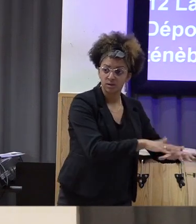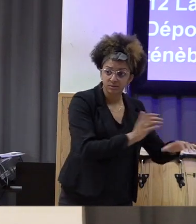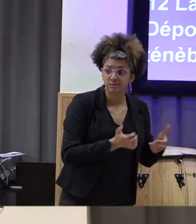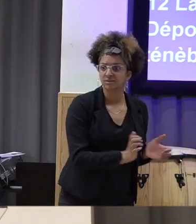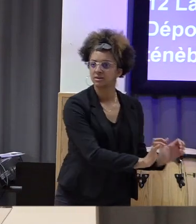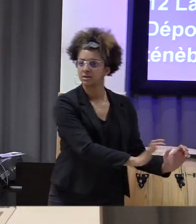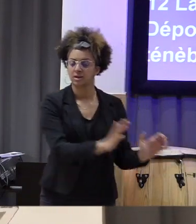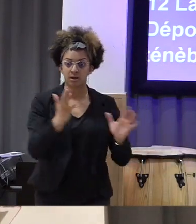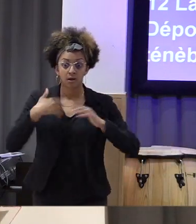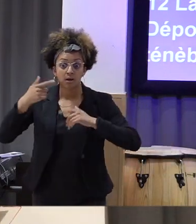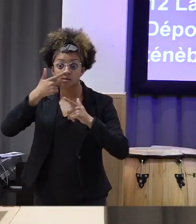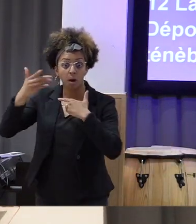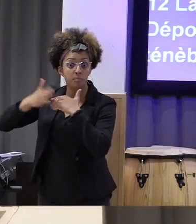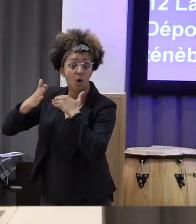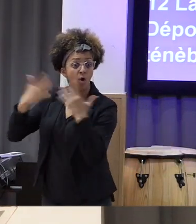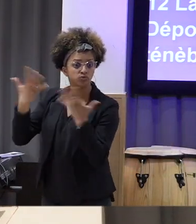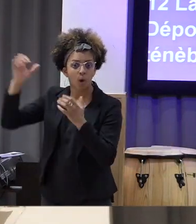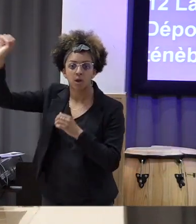la lumière. »